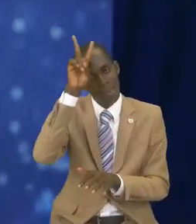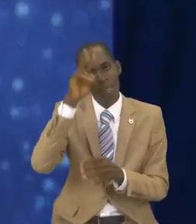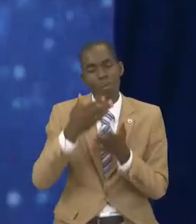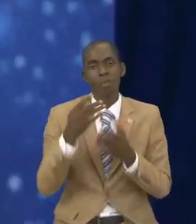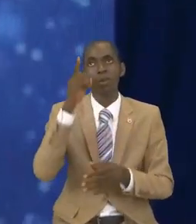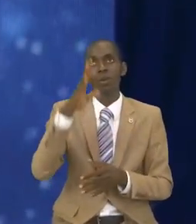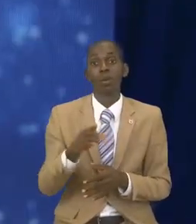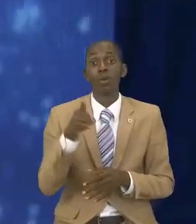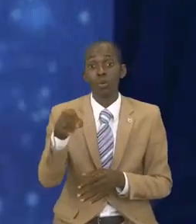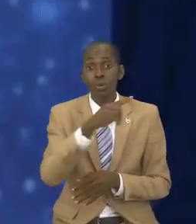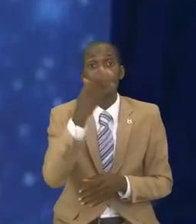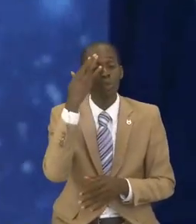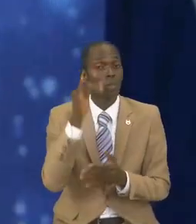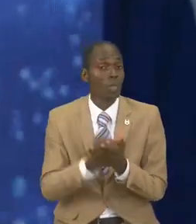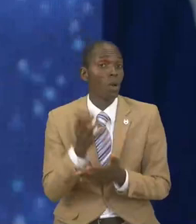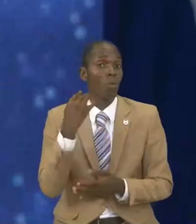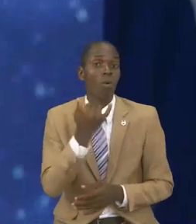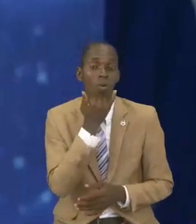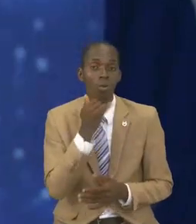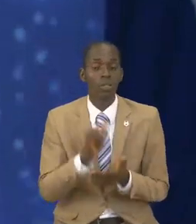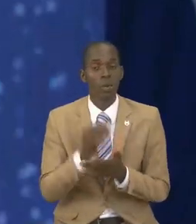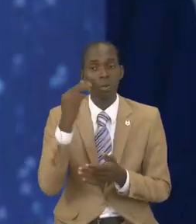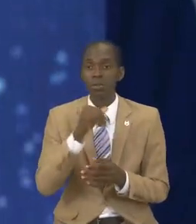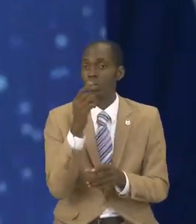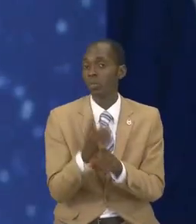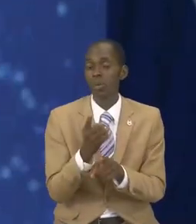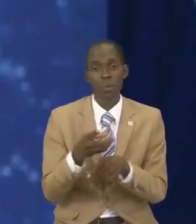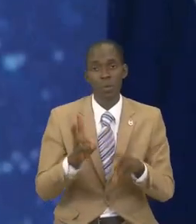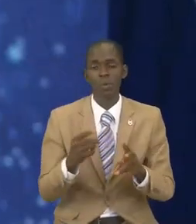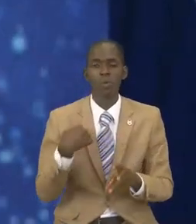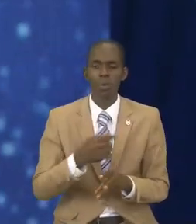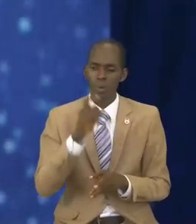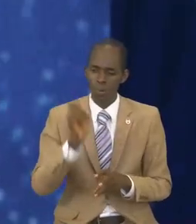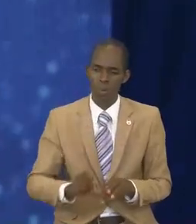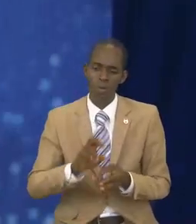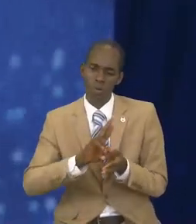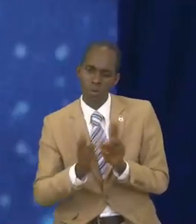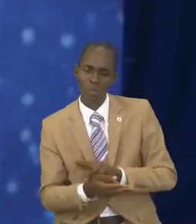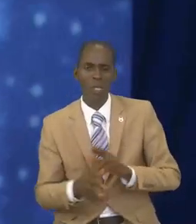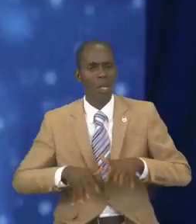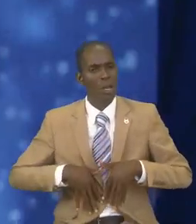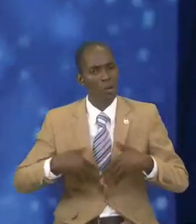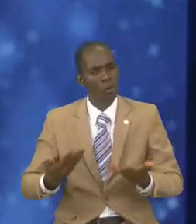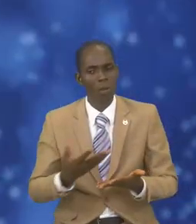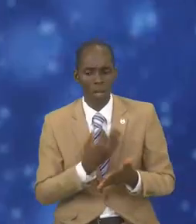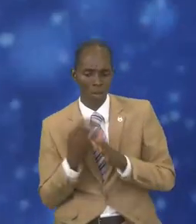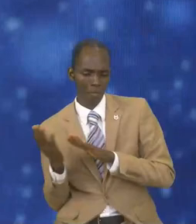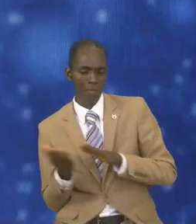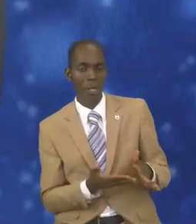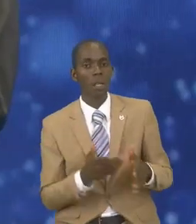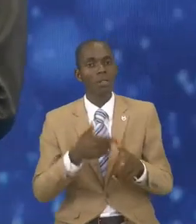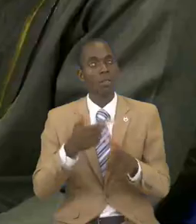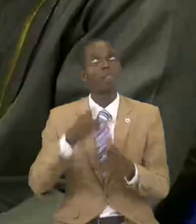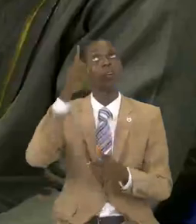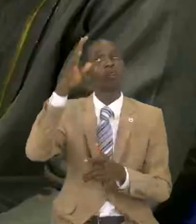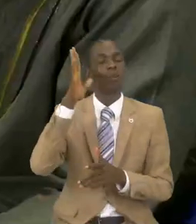que c'était mauvais, que ce n'était pas la bonne voie. Nous l'avons fait. Et maintenant, nous devons confesser. Maintenant, nous devons abandonner. Et le